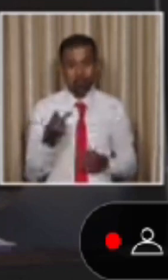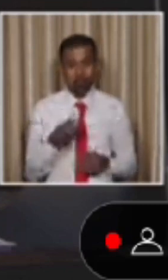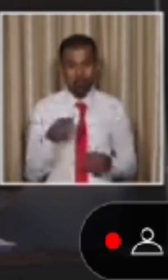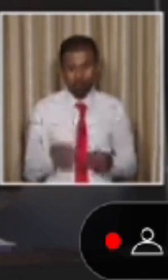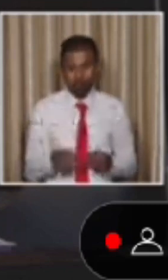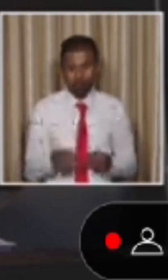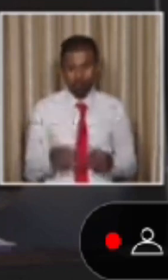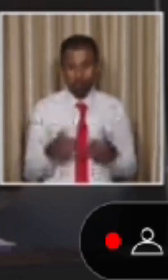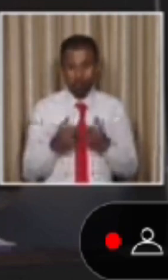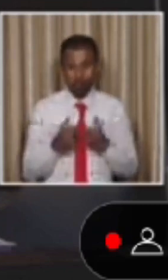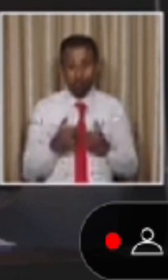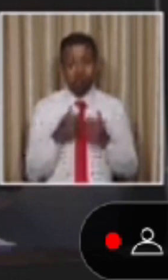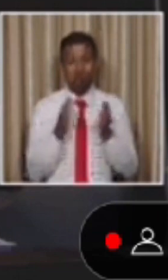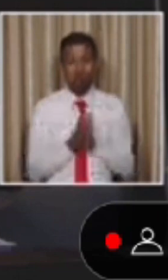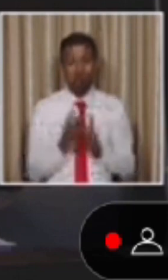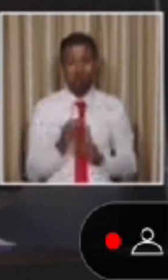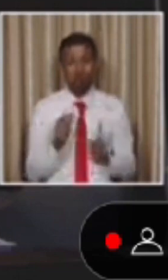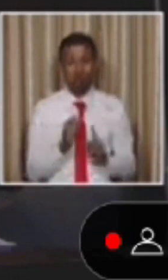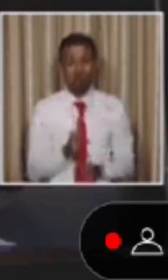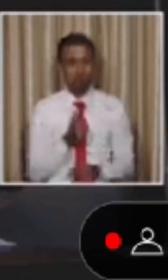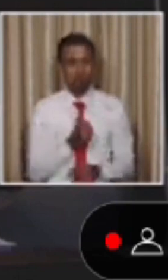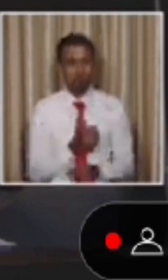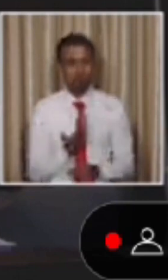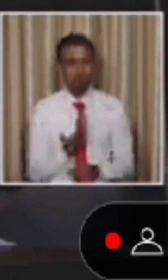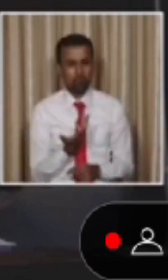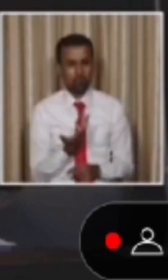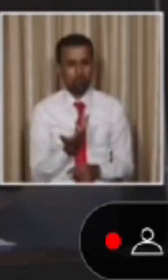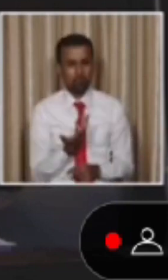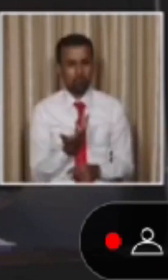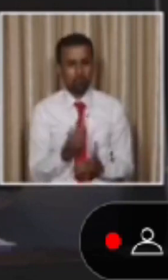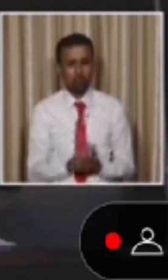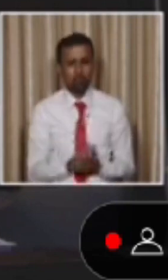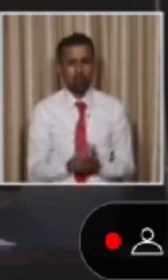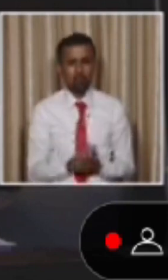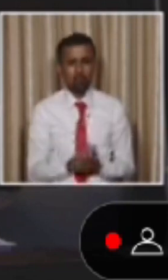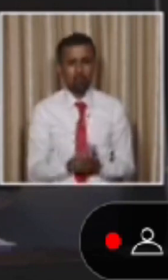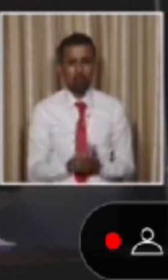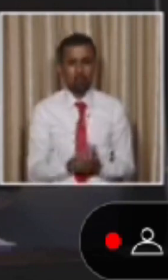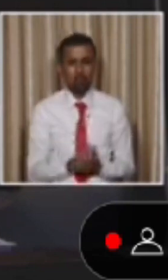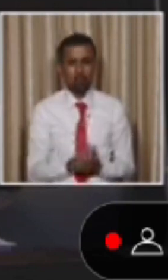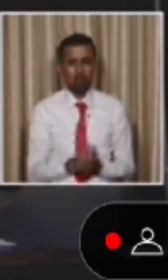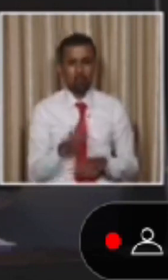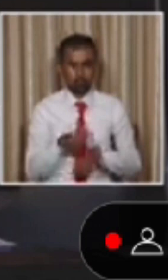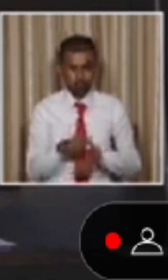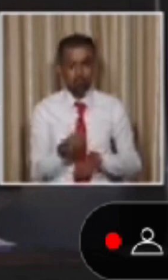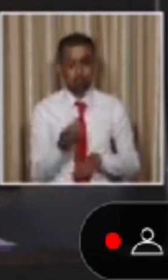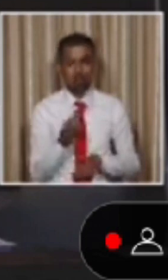අපේ සමස්ත පාර්ලිමේන්තුවට හොඳ දෙයක් නෙමෙයි. හොඳයි මේ නියෝජ්‍ය ඔබතුමාට අවස්ථාව දෙන්න